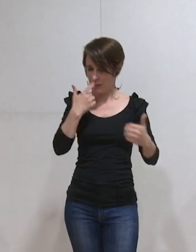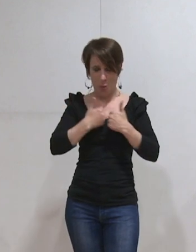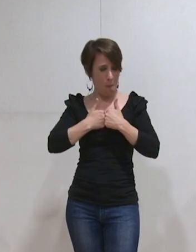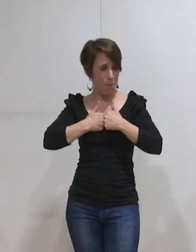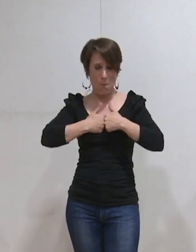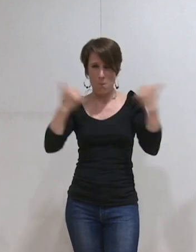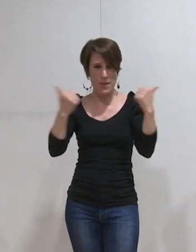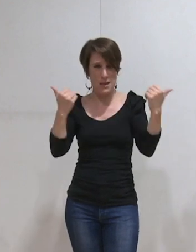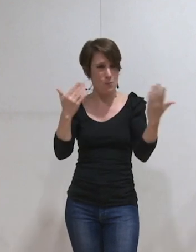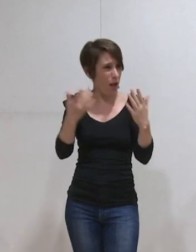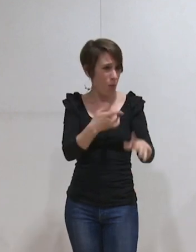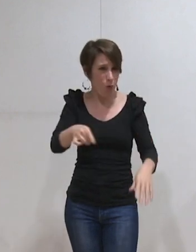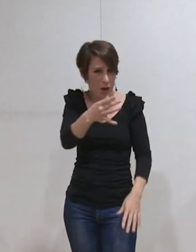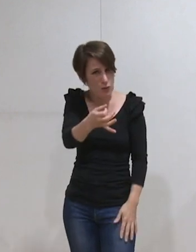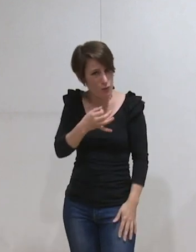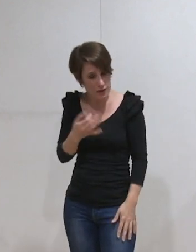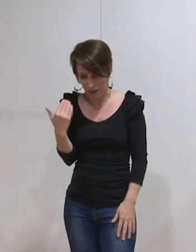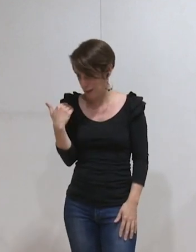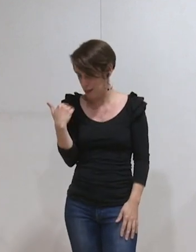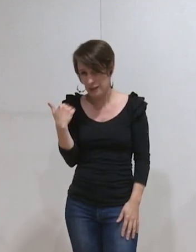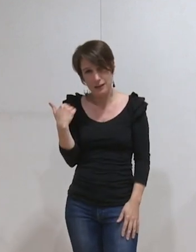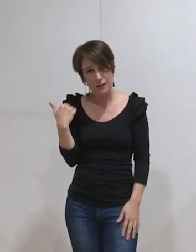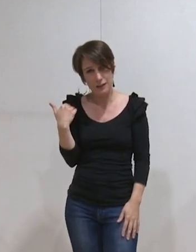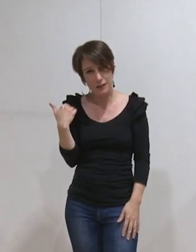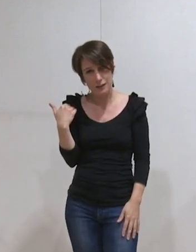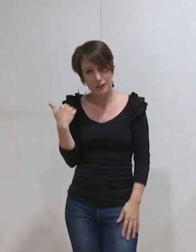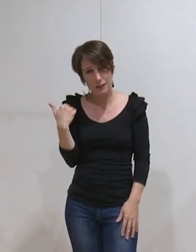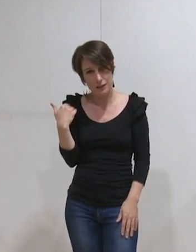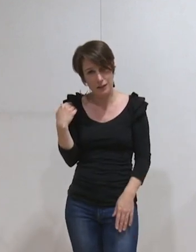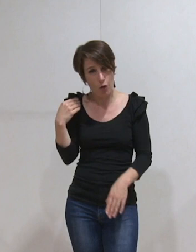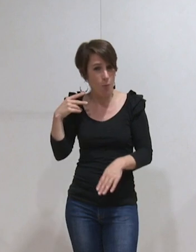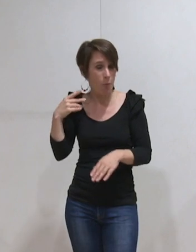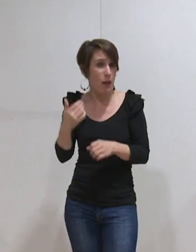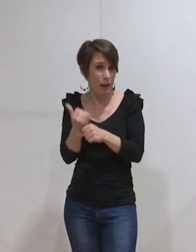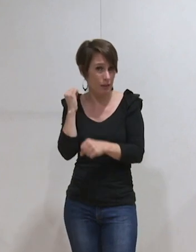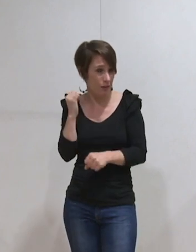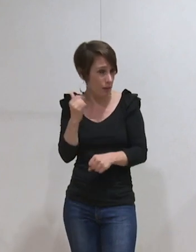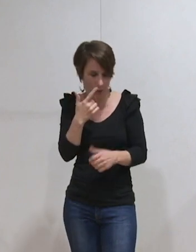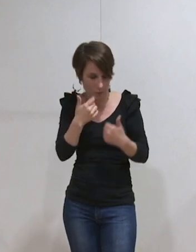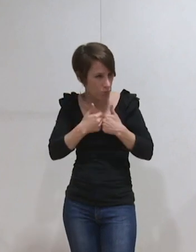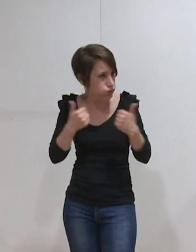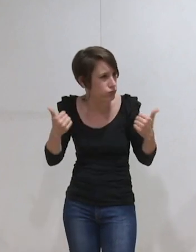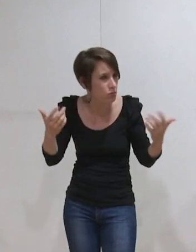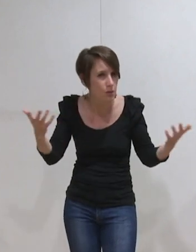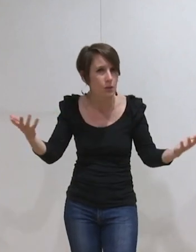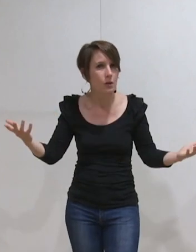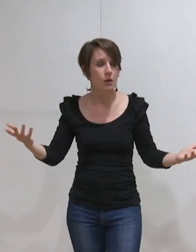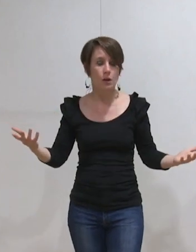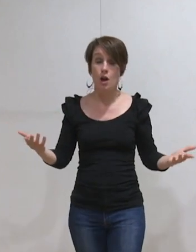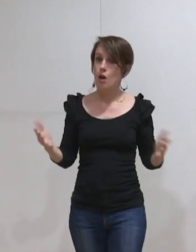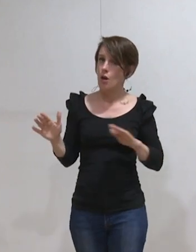toutes vos déclarations au début de mandat alors se pose désormais donc la question